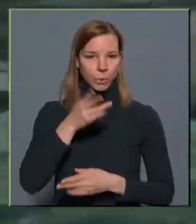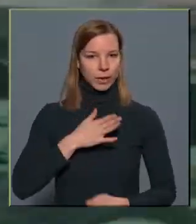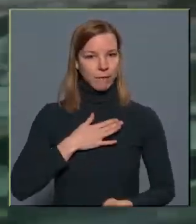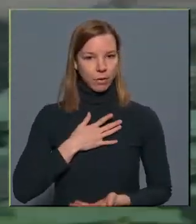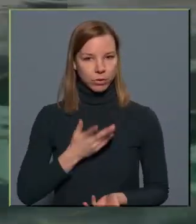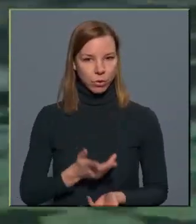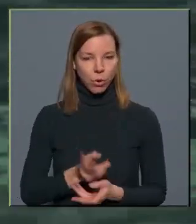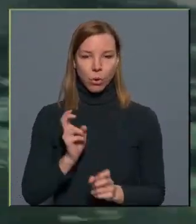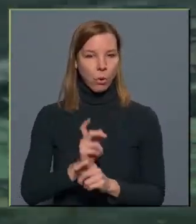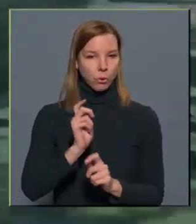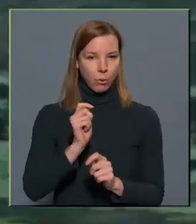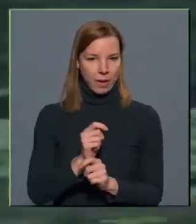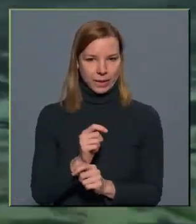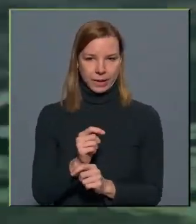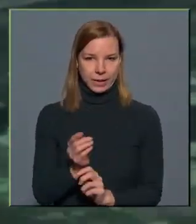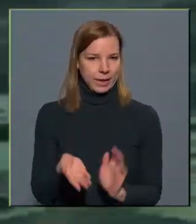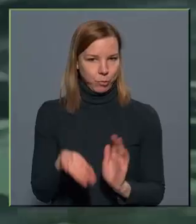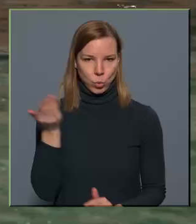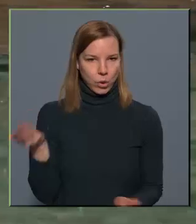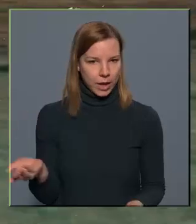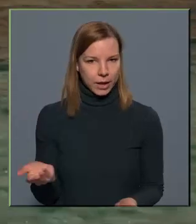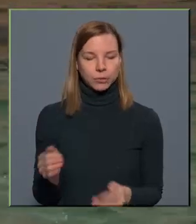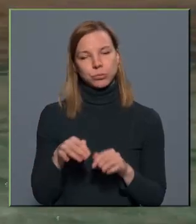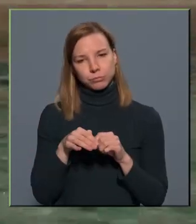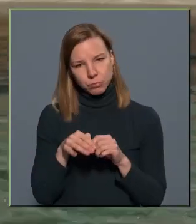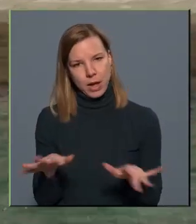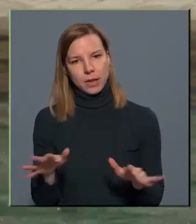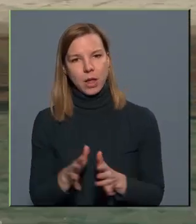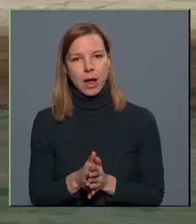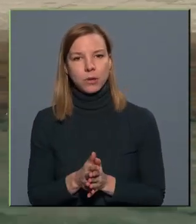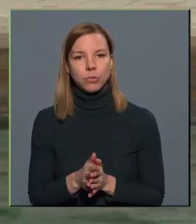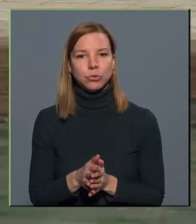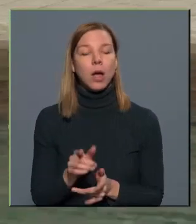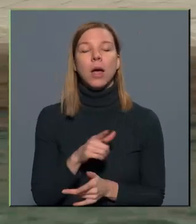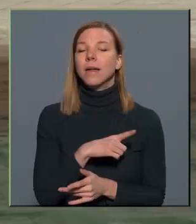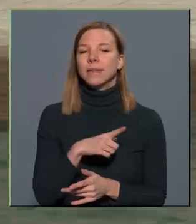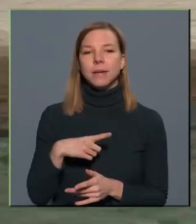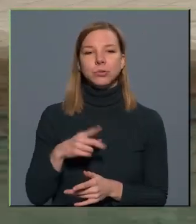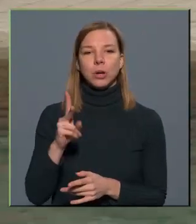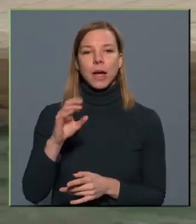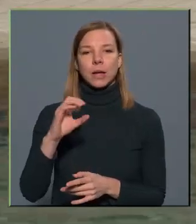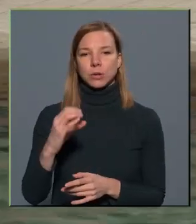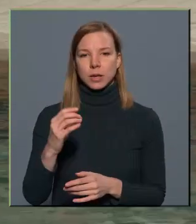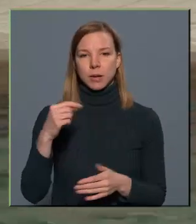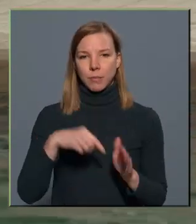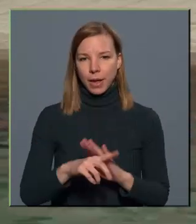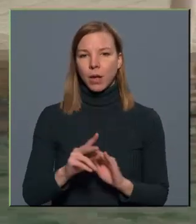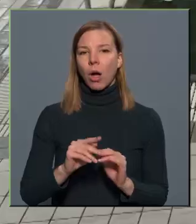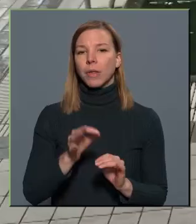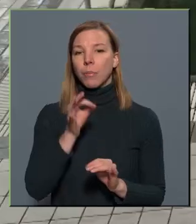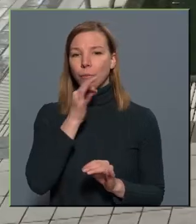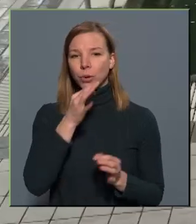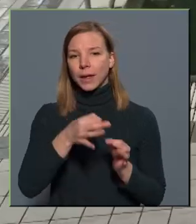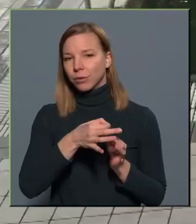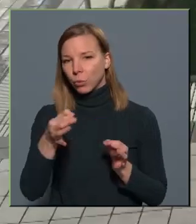nem egyedi eset, hanem ez általános, hiszen nem csak a KST-ben, hanem már óvodáskortól kezdve